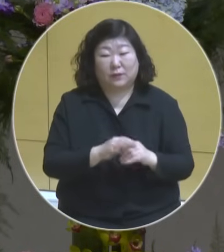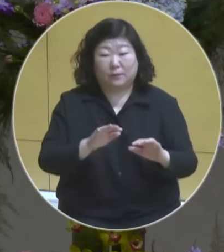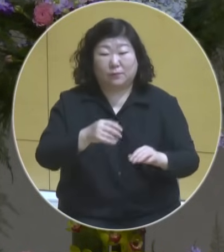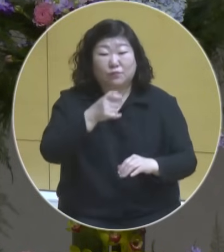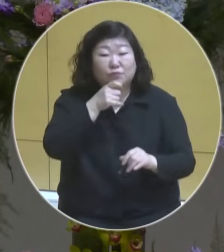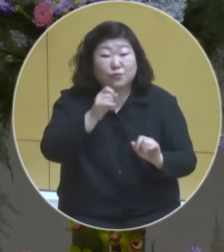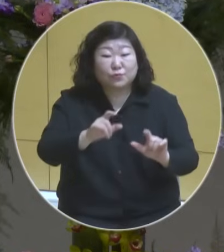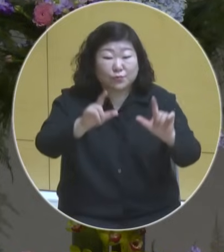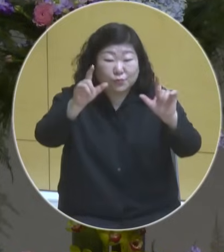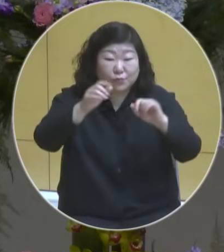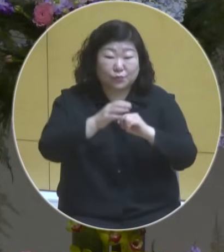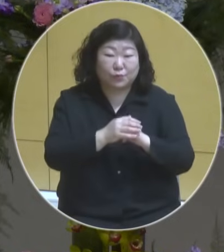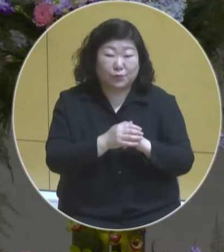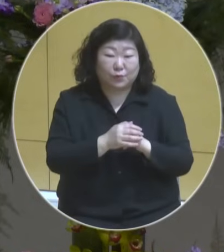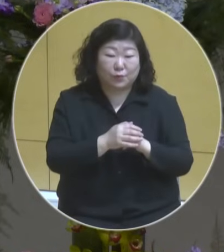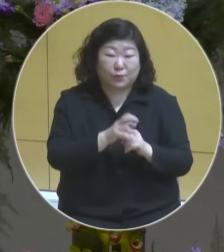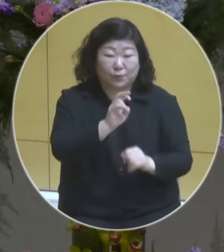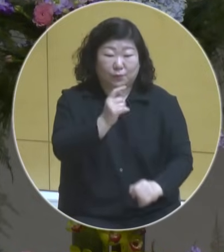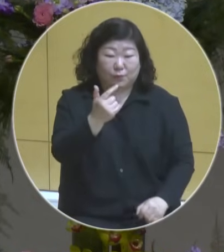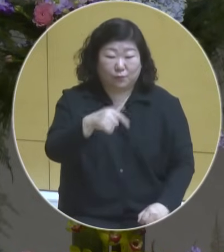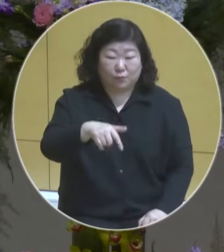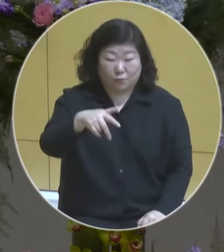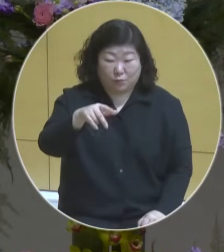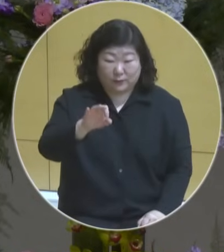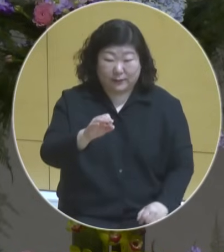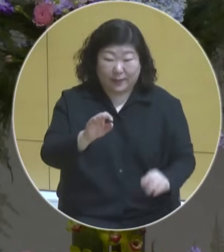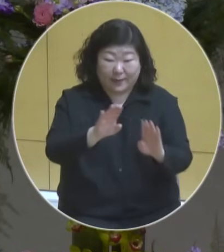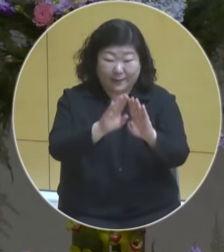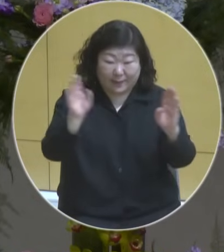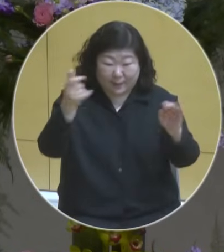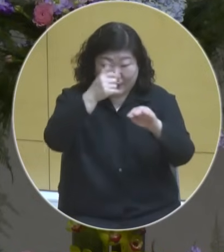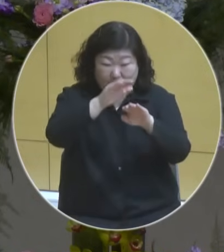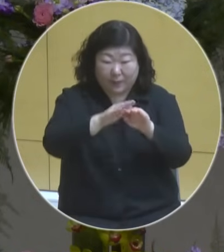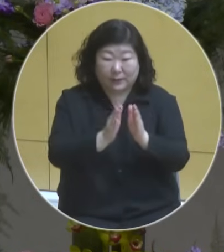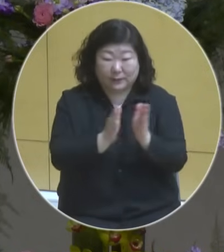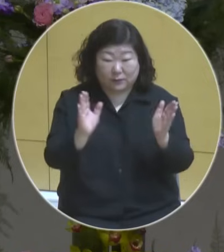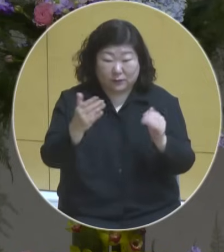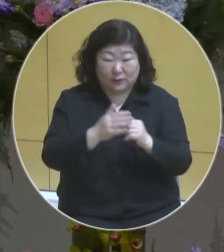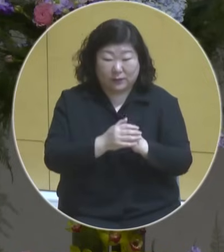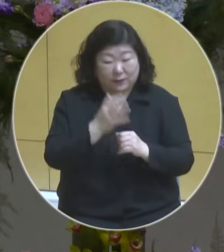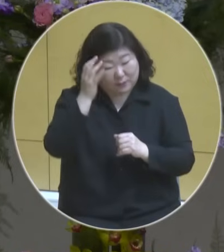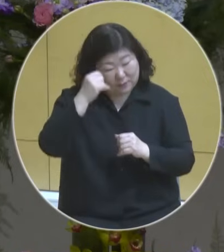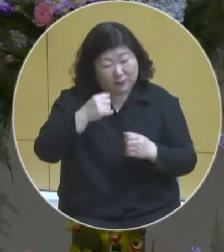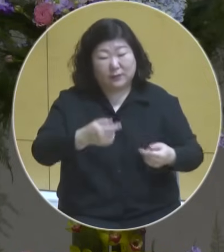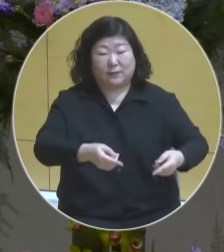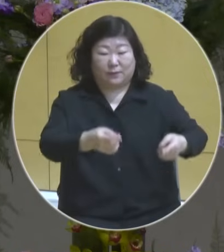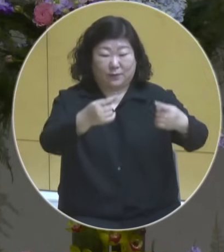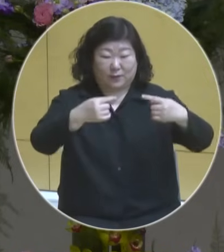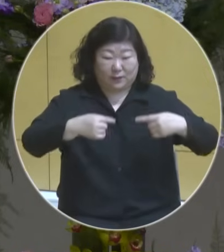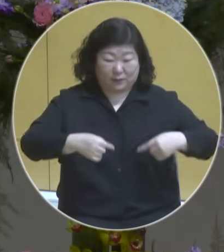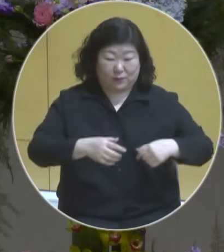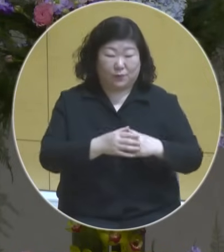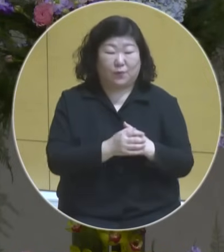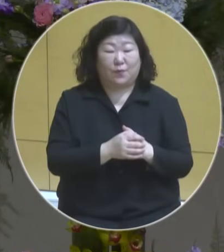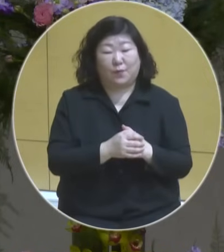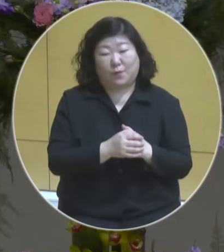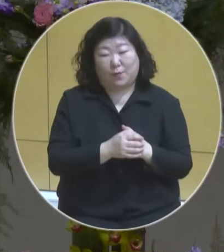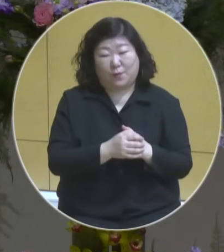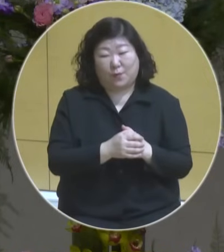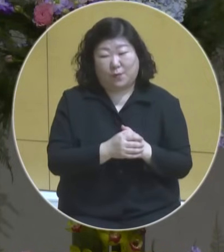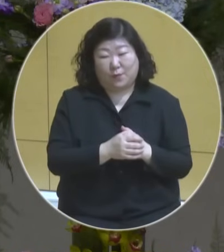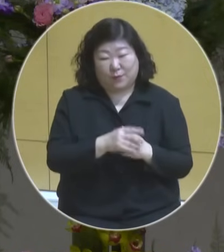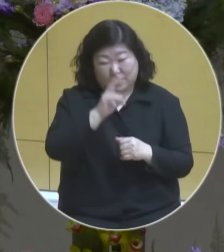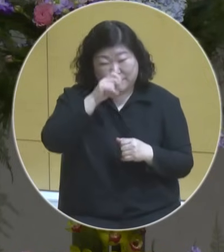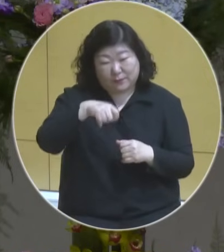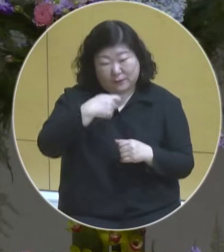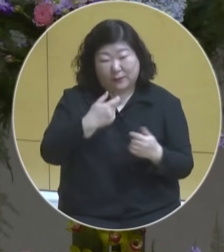수요일은 상관기 목장 개강 예배가 시작되니까 여러분 기억하셔서 함께 나오셔서 예배도 드리시고 점심 식사도